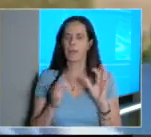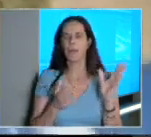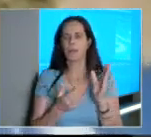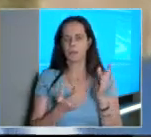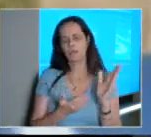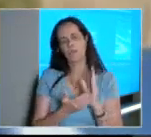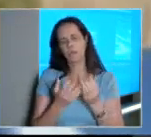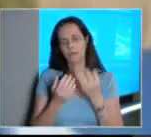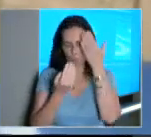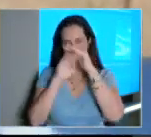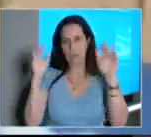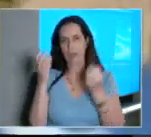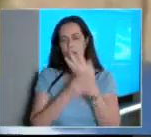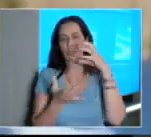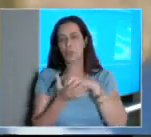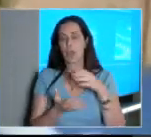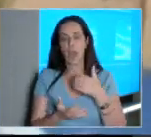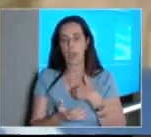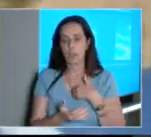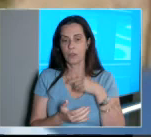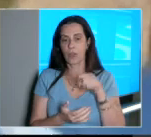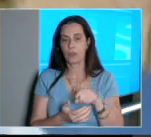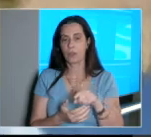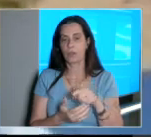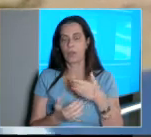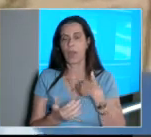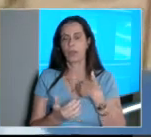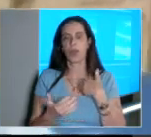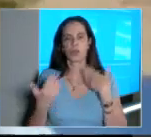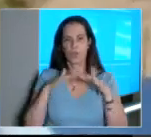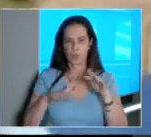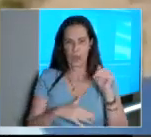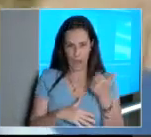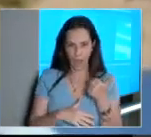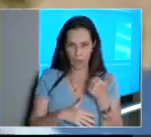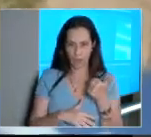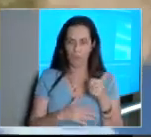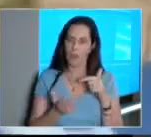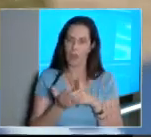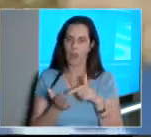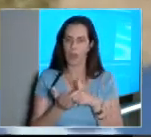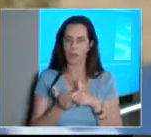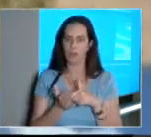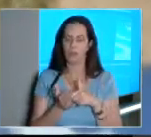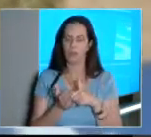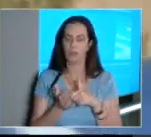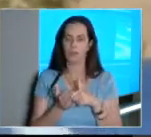מכריזים סופית על הקמת היישוב. אנחנו בשלב הזה בישיבת ממשלה מספר 1, ולכן...